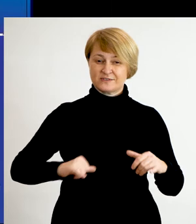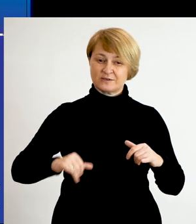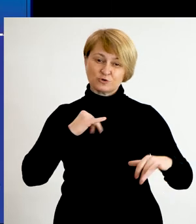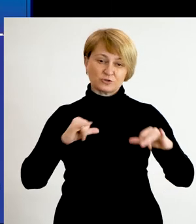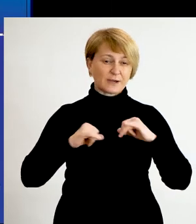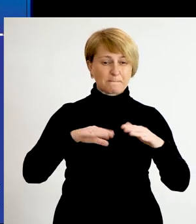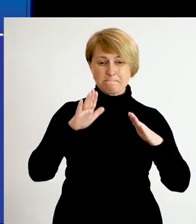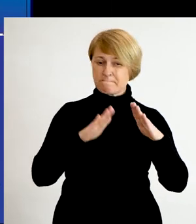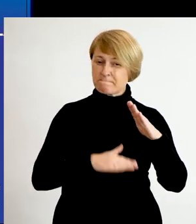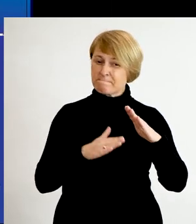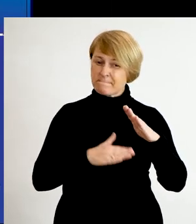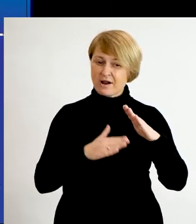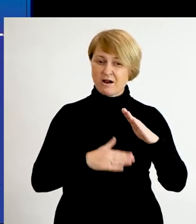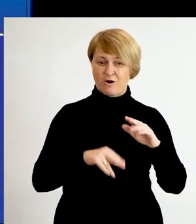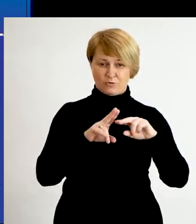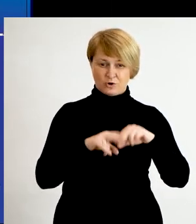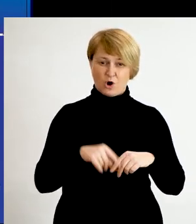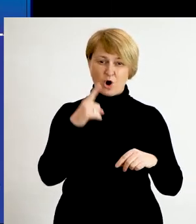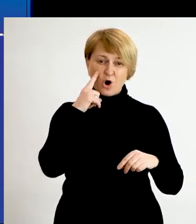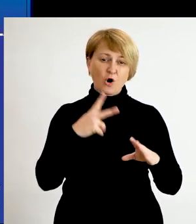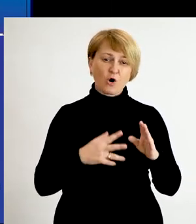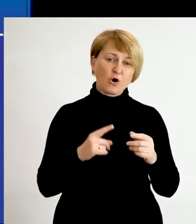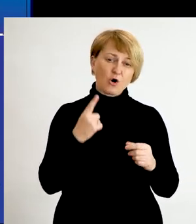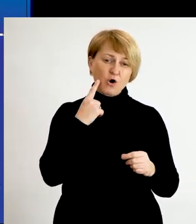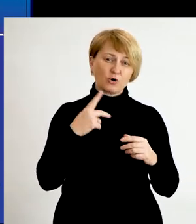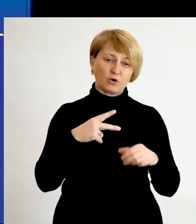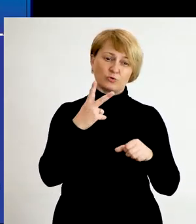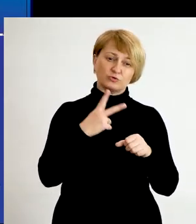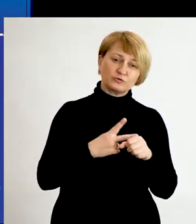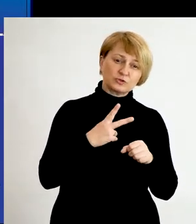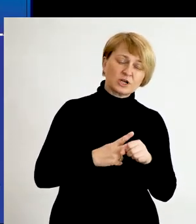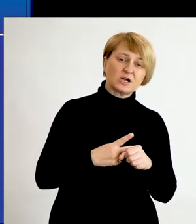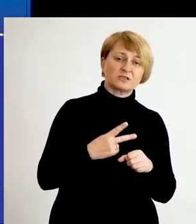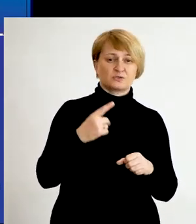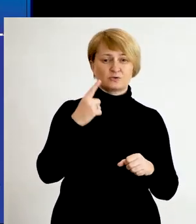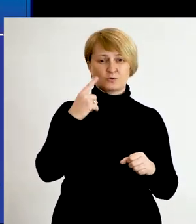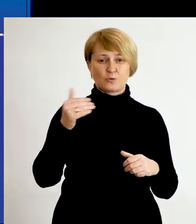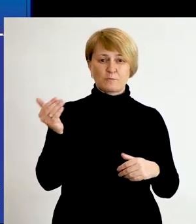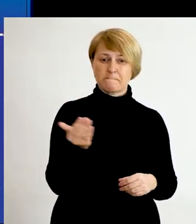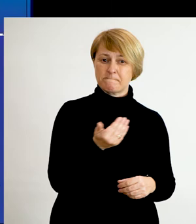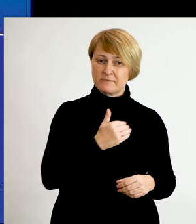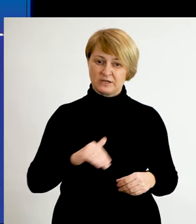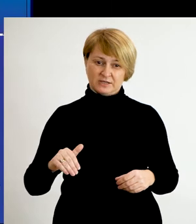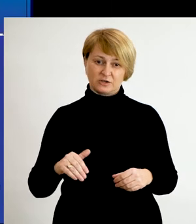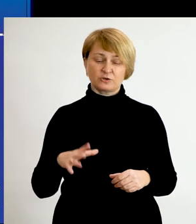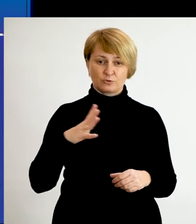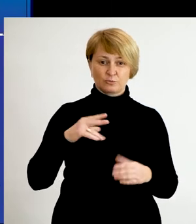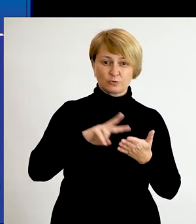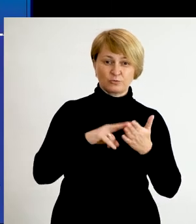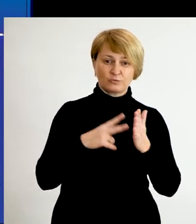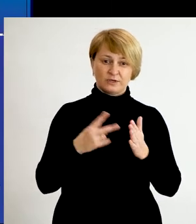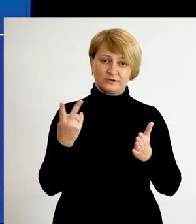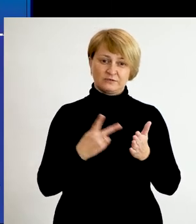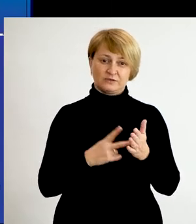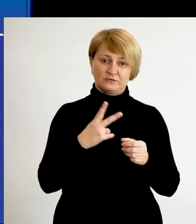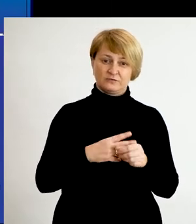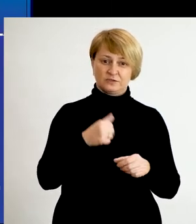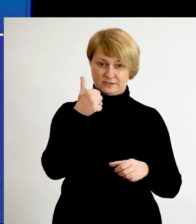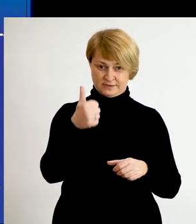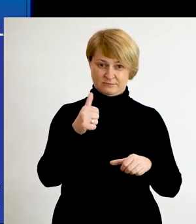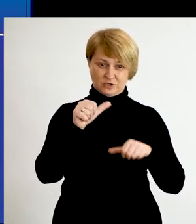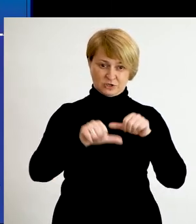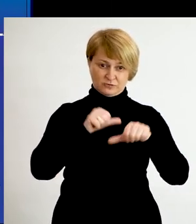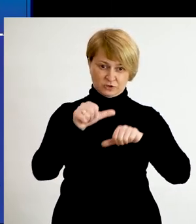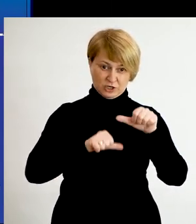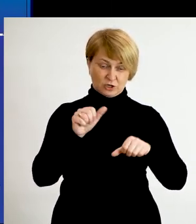jest niewielka. Również tak jest w Opolu. To jest kwota około 20 paru milionów, taką założyliśmy na 2021 rok. To